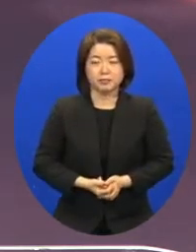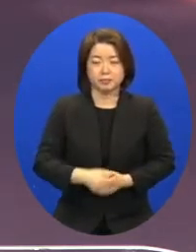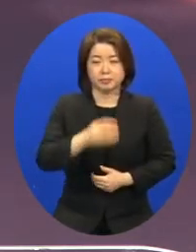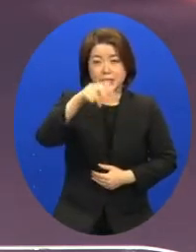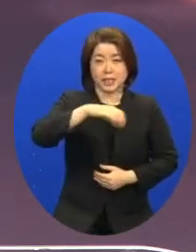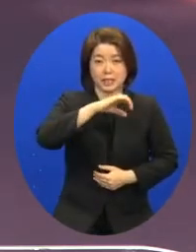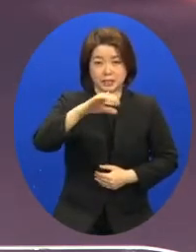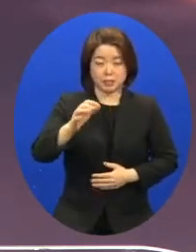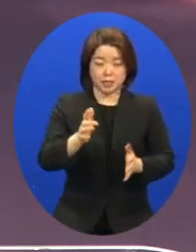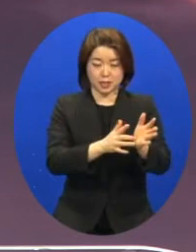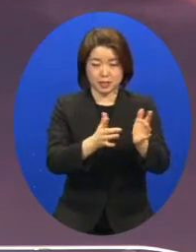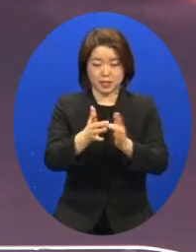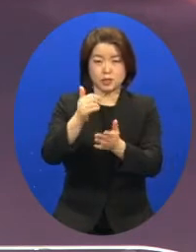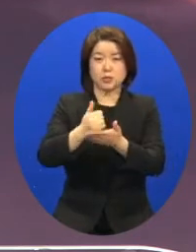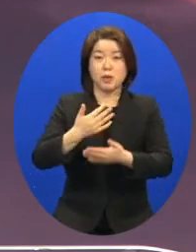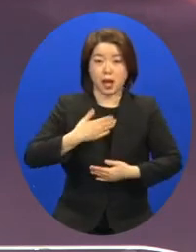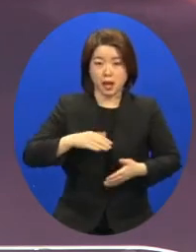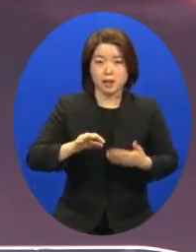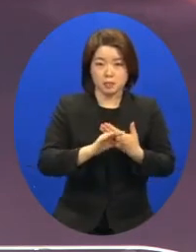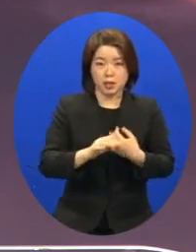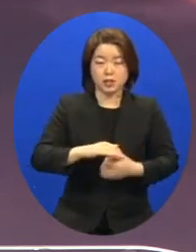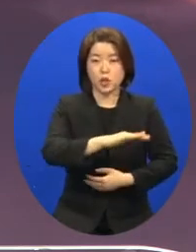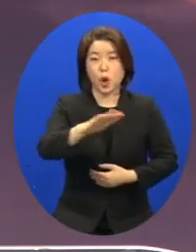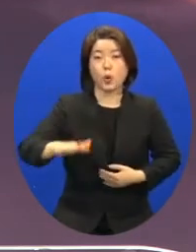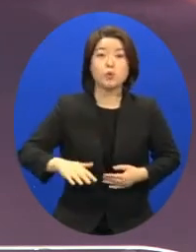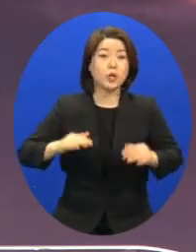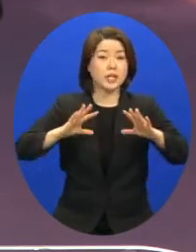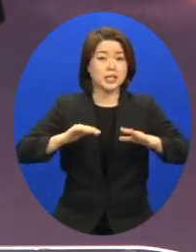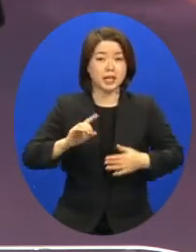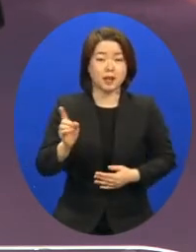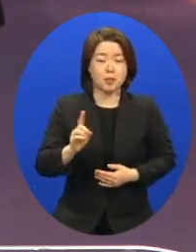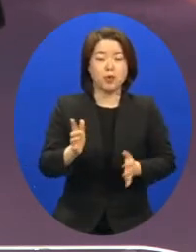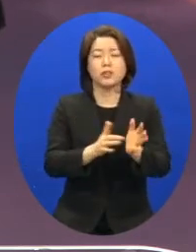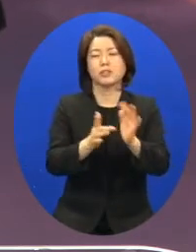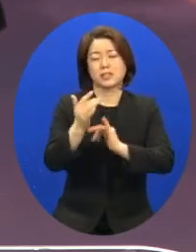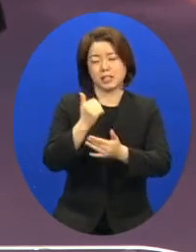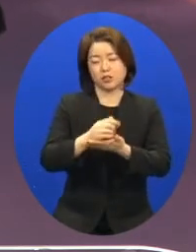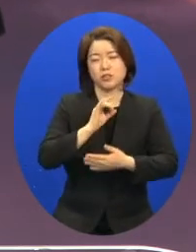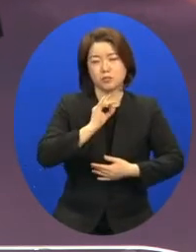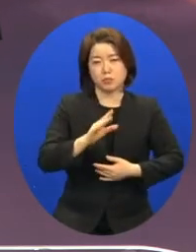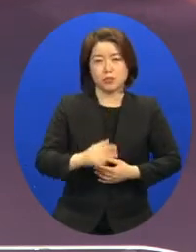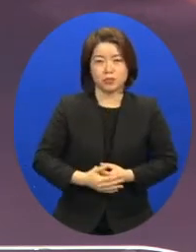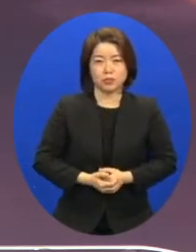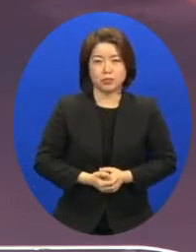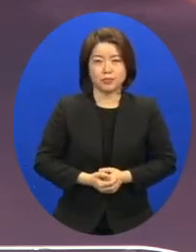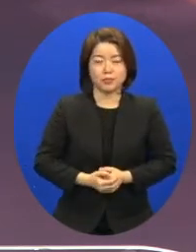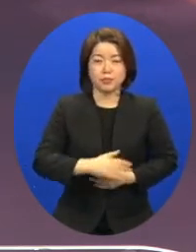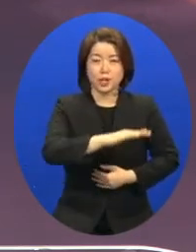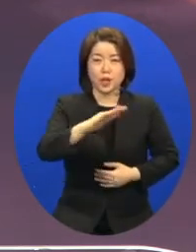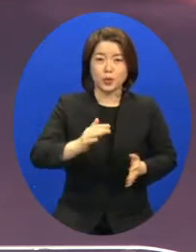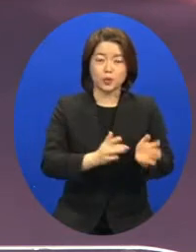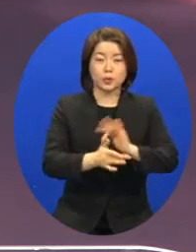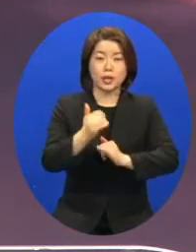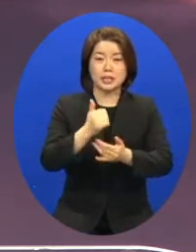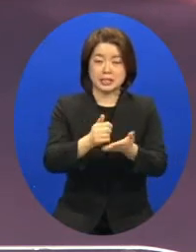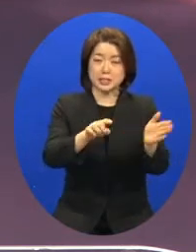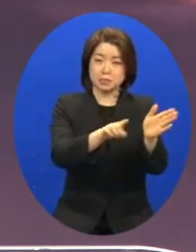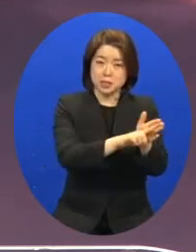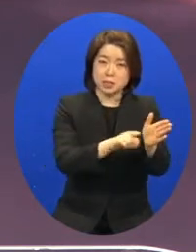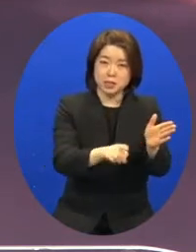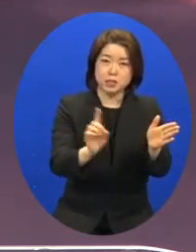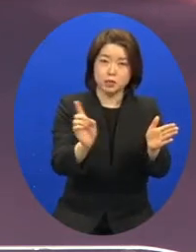십자가의 예수님을 알고 나면 우리의 자랑은 예수님밖에 없습니다. 우리가 예수님을 믿는다는